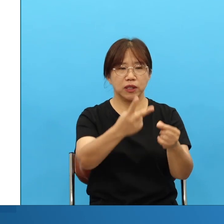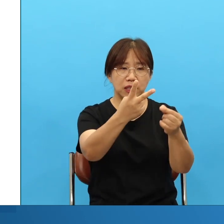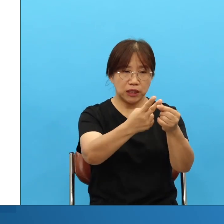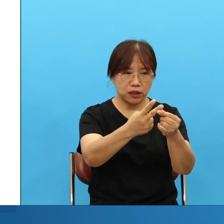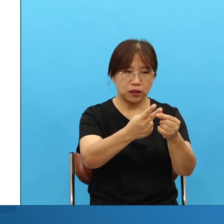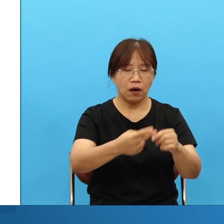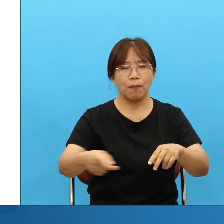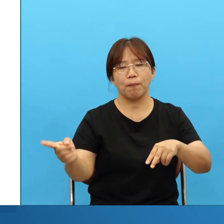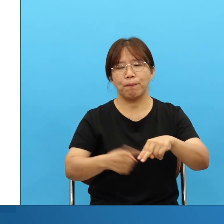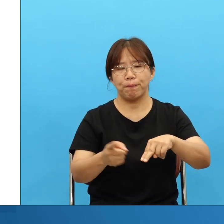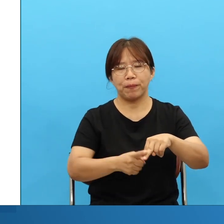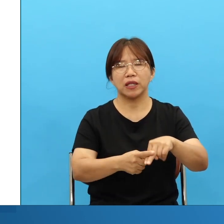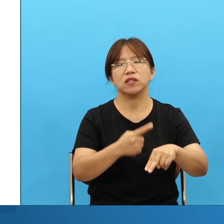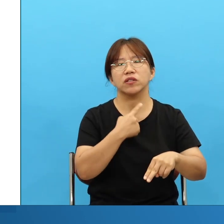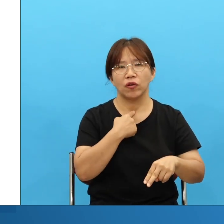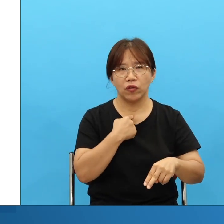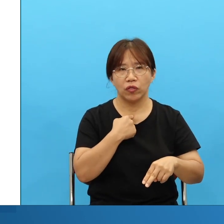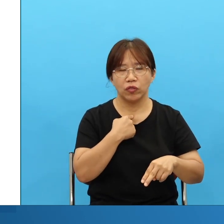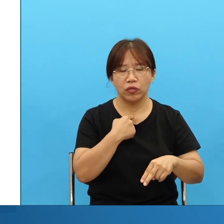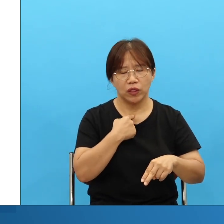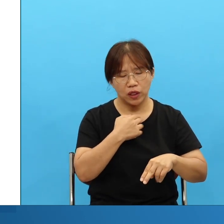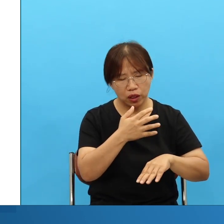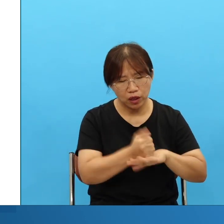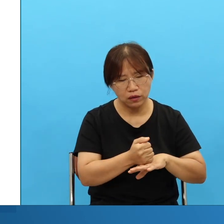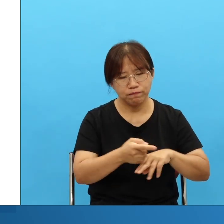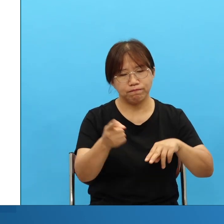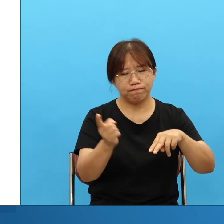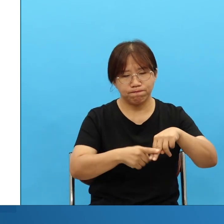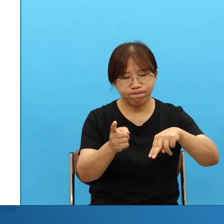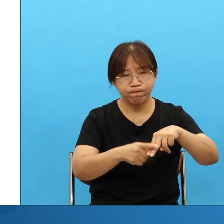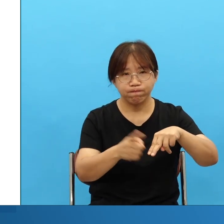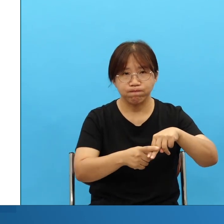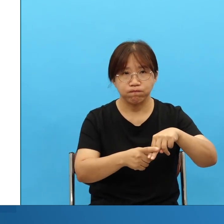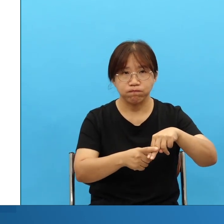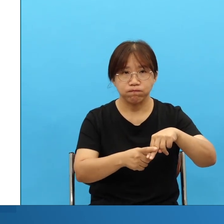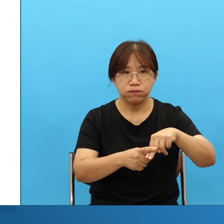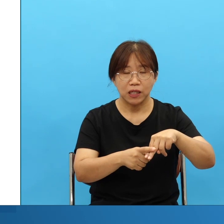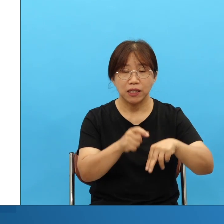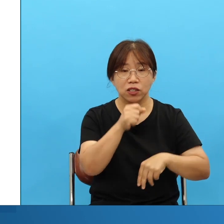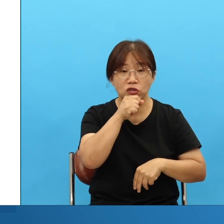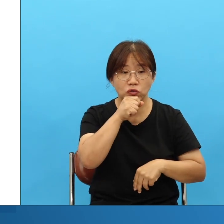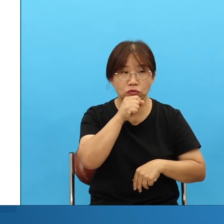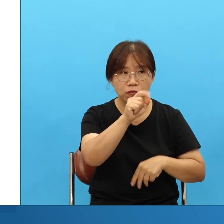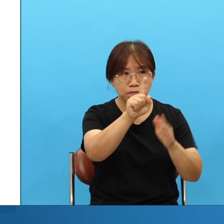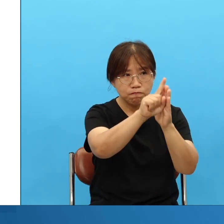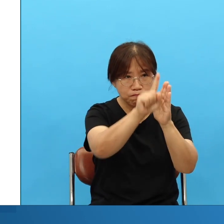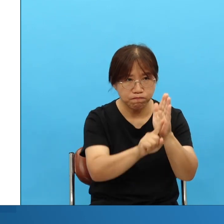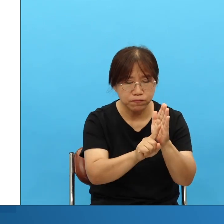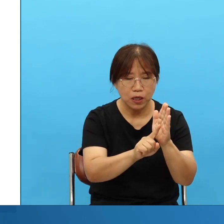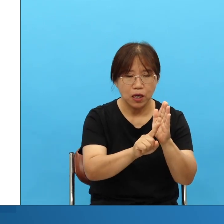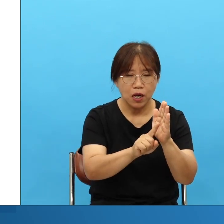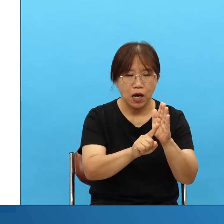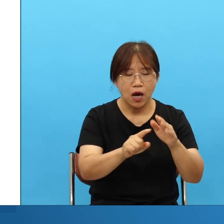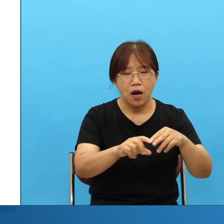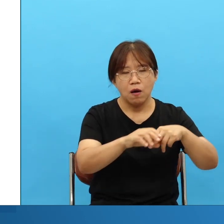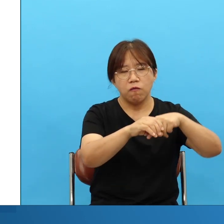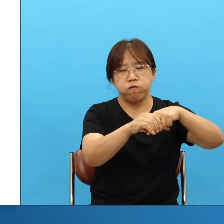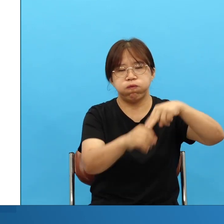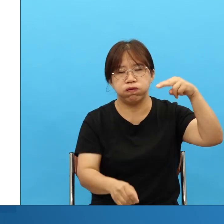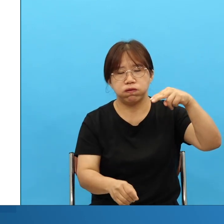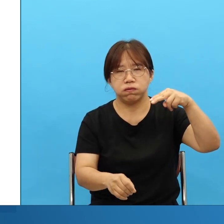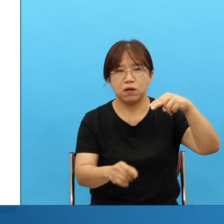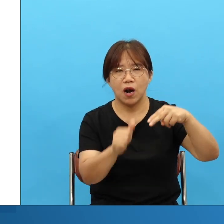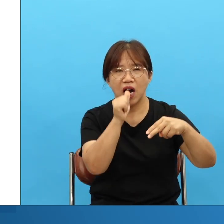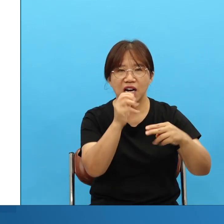그래서 그 친구가 폭력 속에 있고 또 뭐 어떨 때는 너무 성적 조금 떨어졌는데 발가벗겨서 목욕탕에